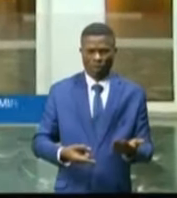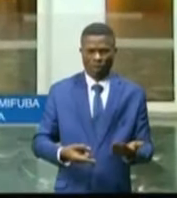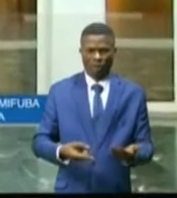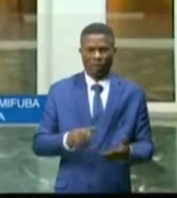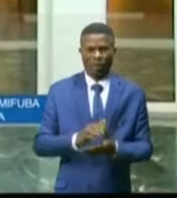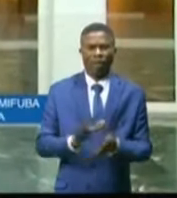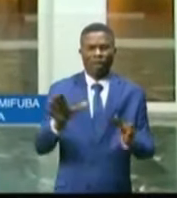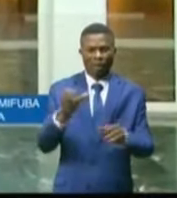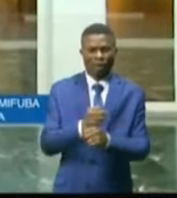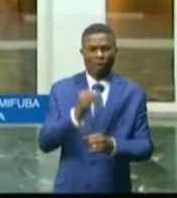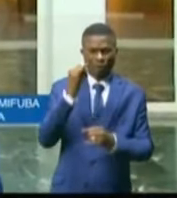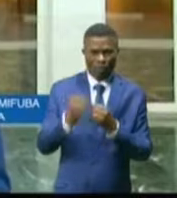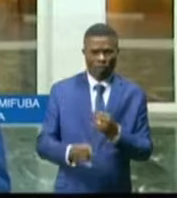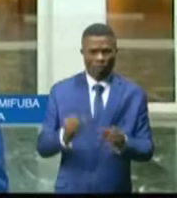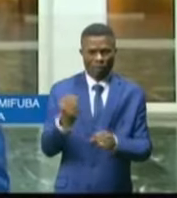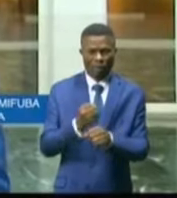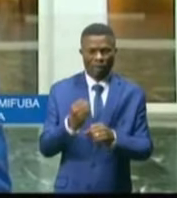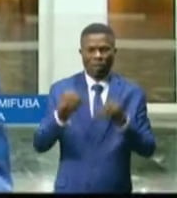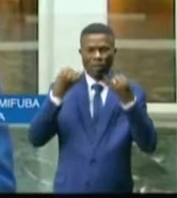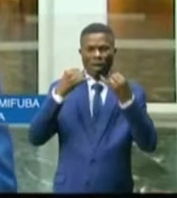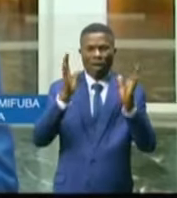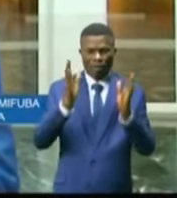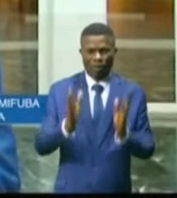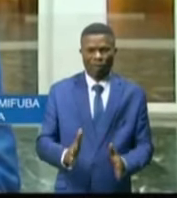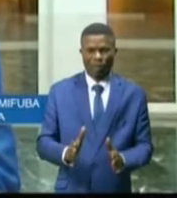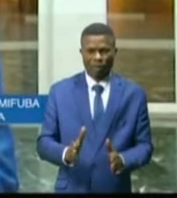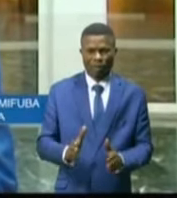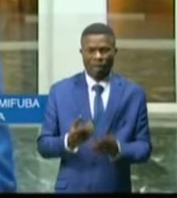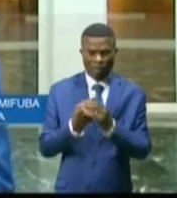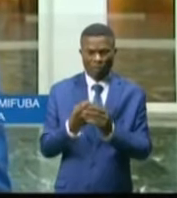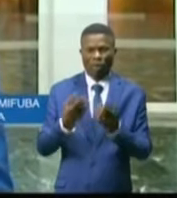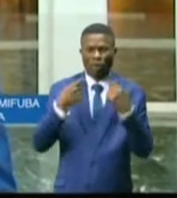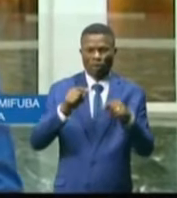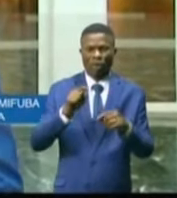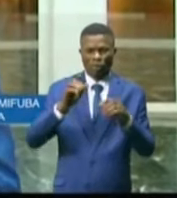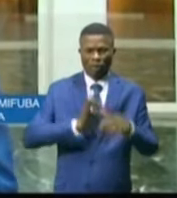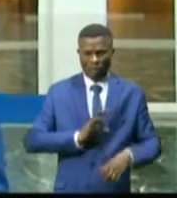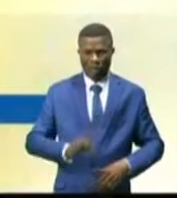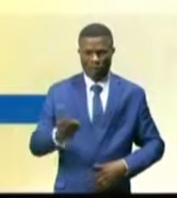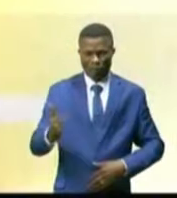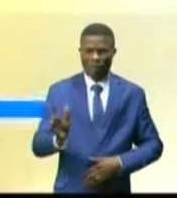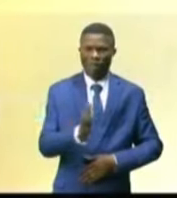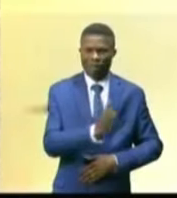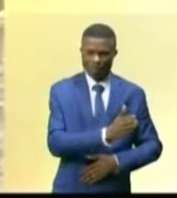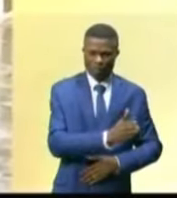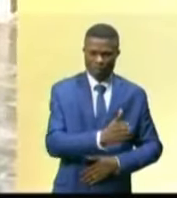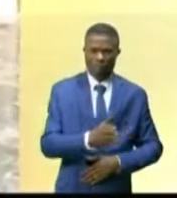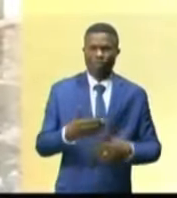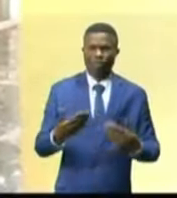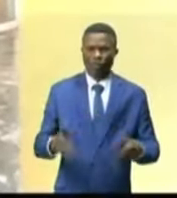Les conclusions finales du travail de l'informateur sont attendues par le président de la République.